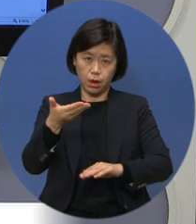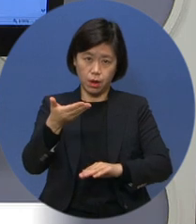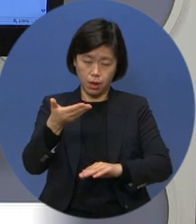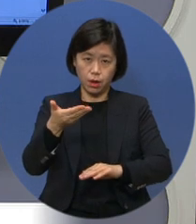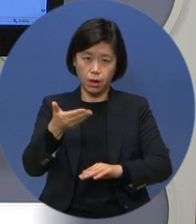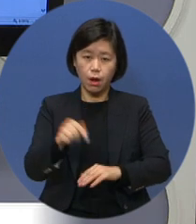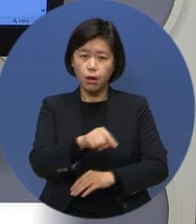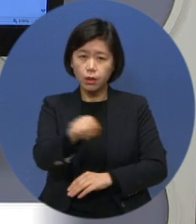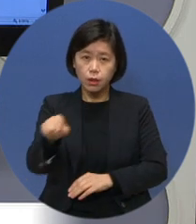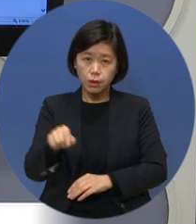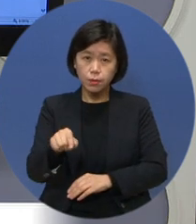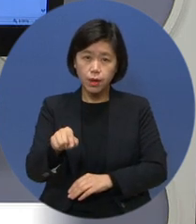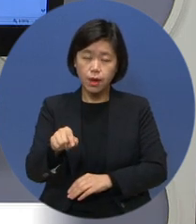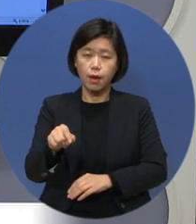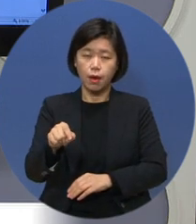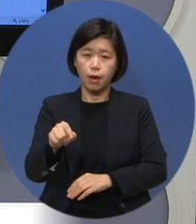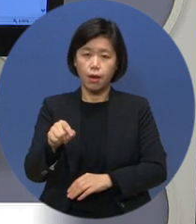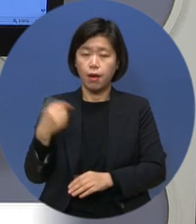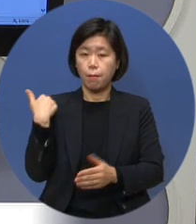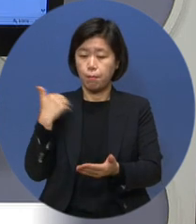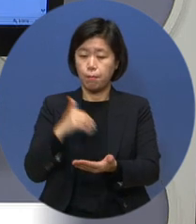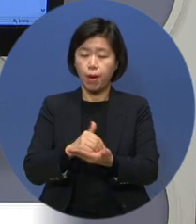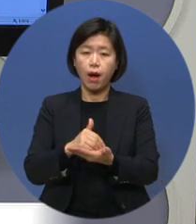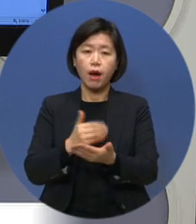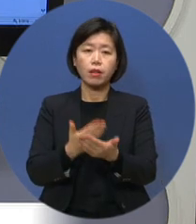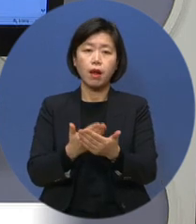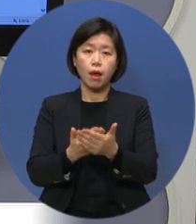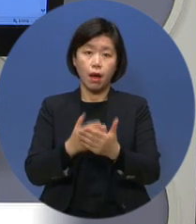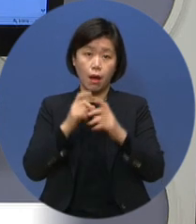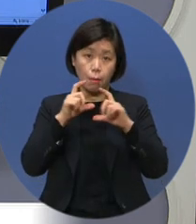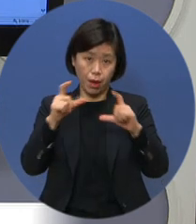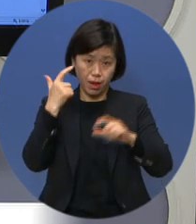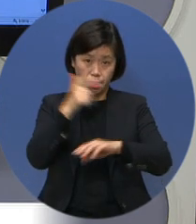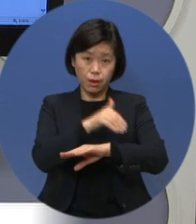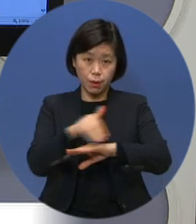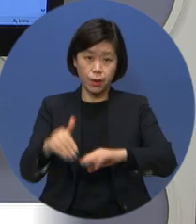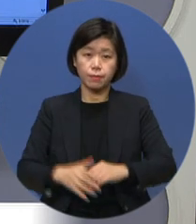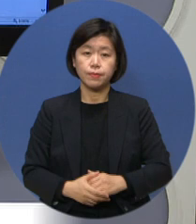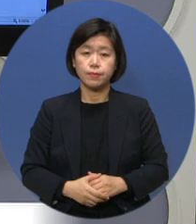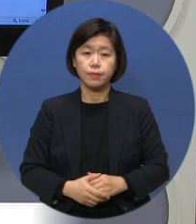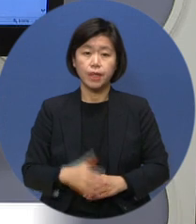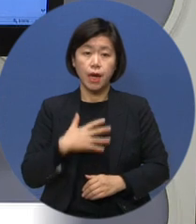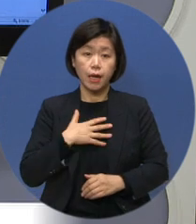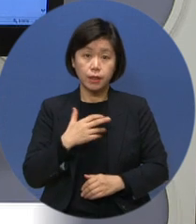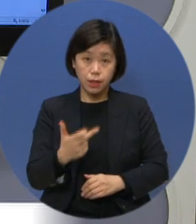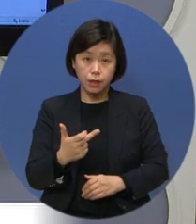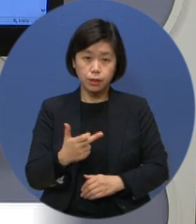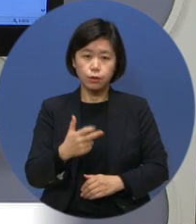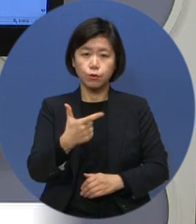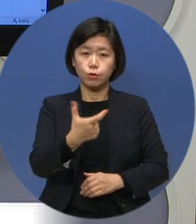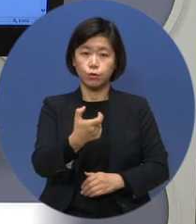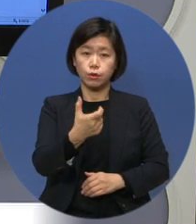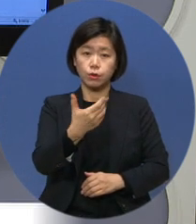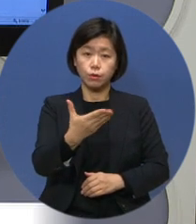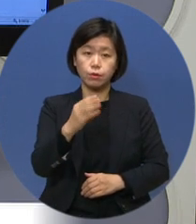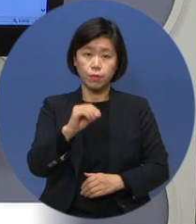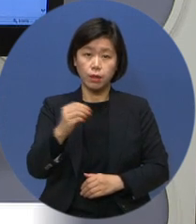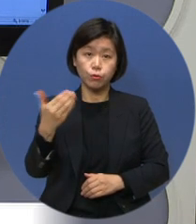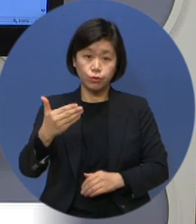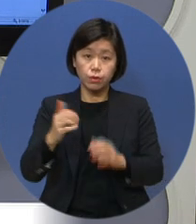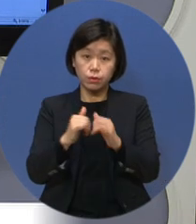조치를 통보할 예정 인데요 안산시는 69만 9천 여 명에게 도의회 재난 기본소득 10만원과